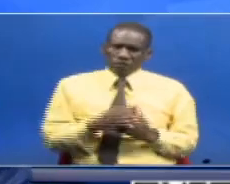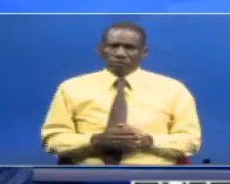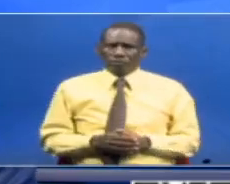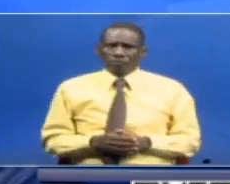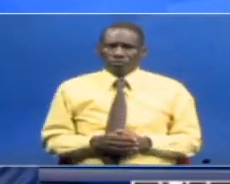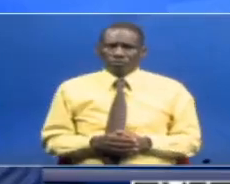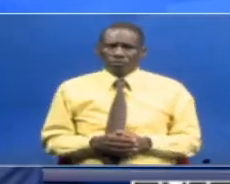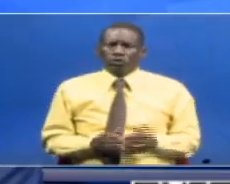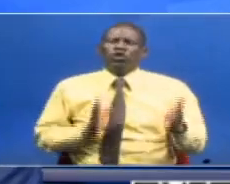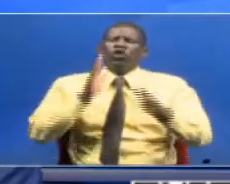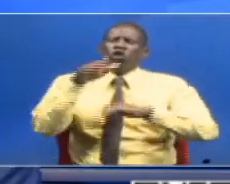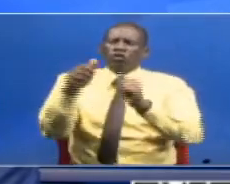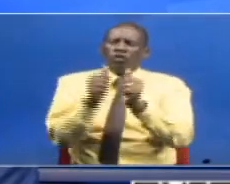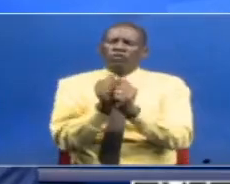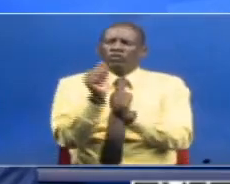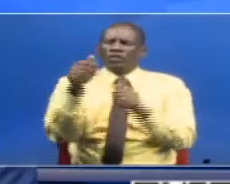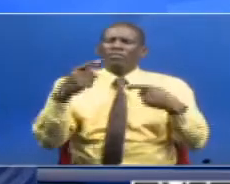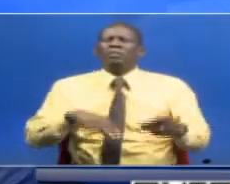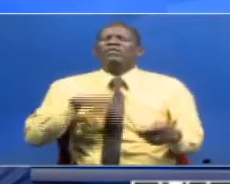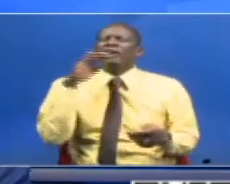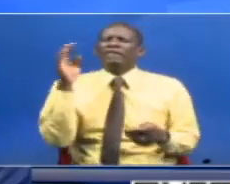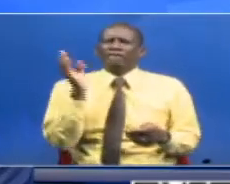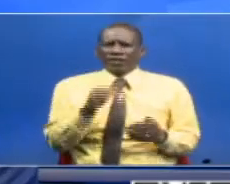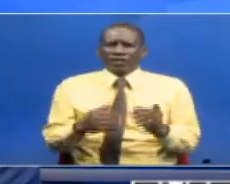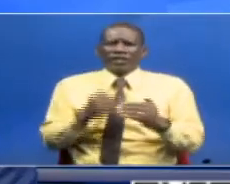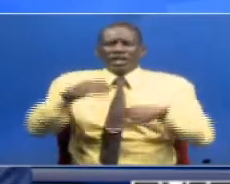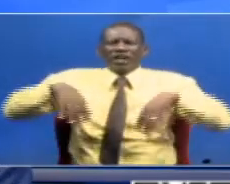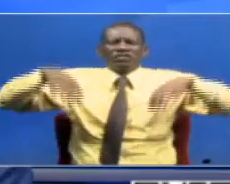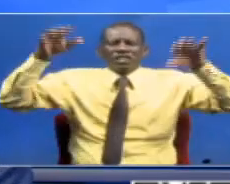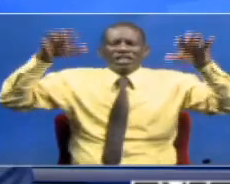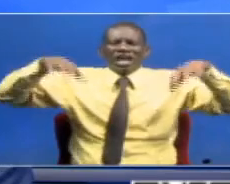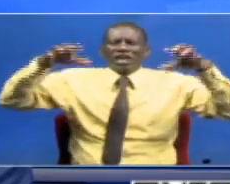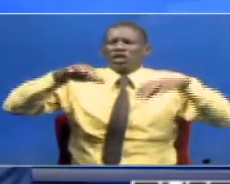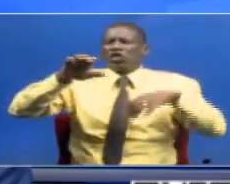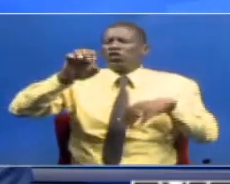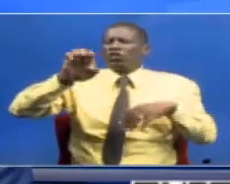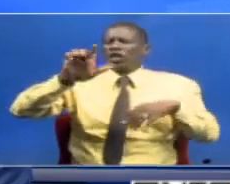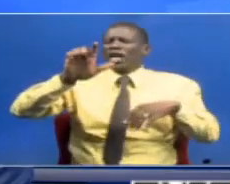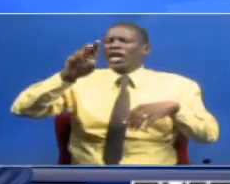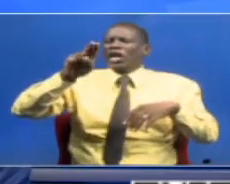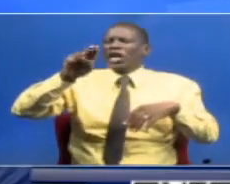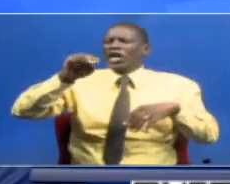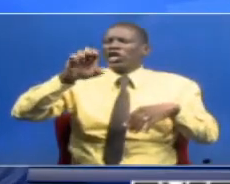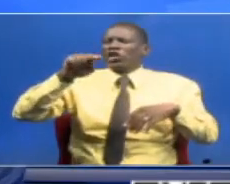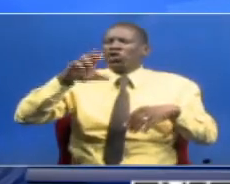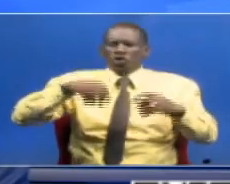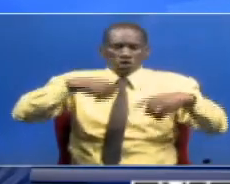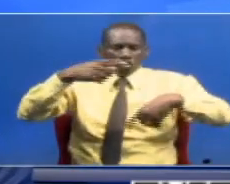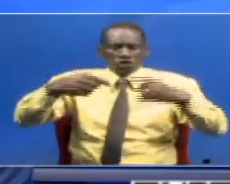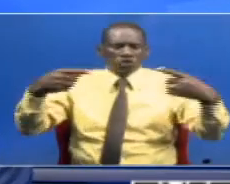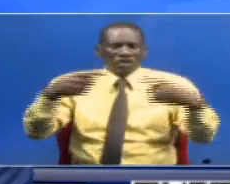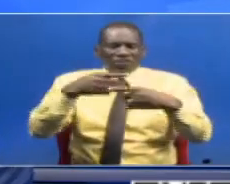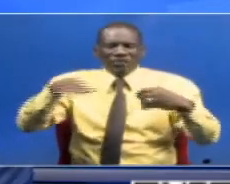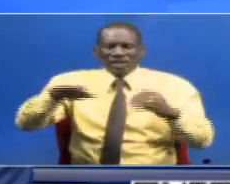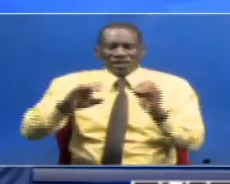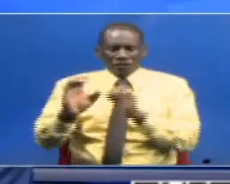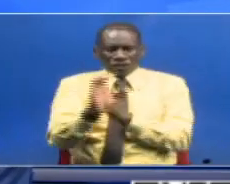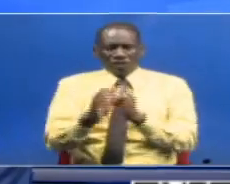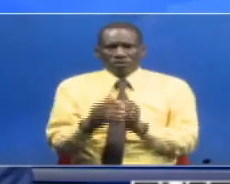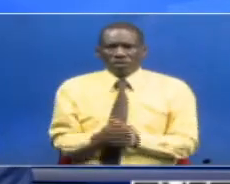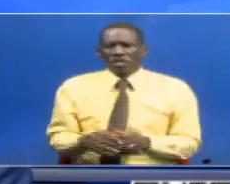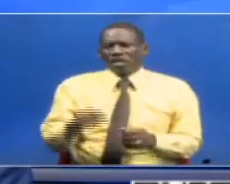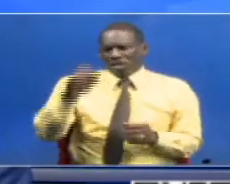Zaidi ya watu 15 wamepoteza maisha yao kufuatia mvua ya El Nino ambayo inaendelea kushuhudiwa katika baadhi ya maeneo tofauti humu nchini.